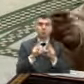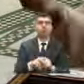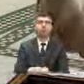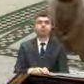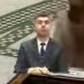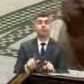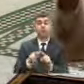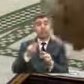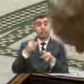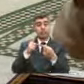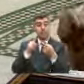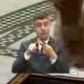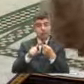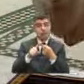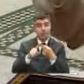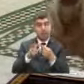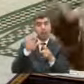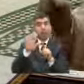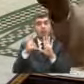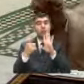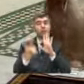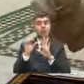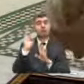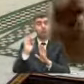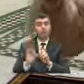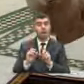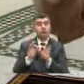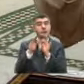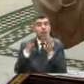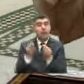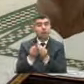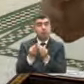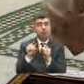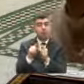الثانية، كنعاود نذكر 75% من العائلات في المغرب